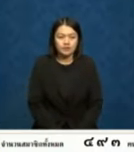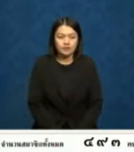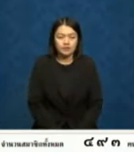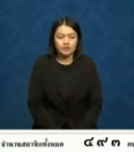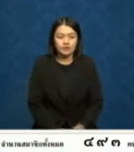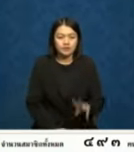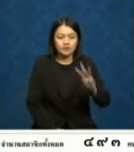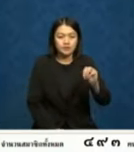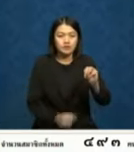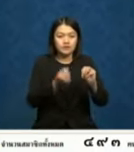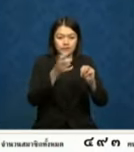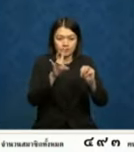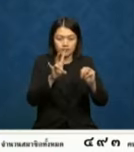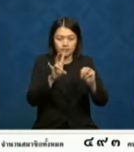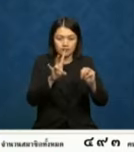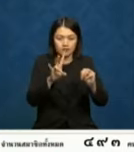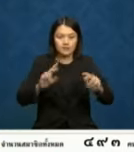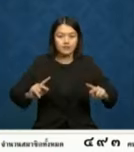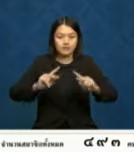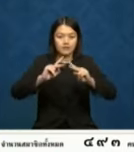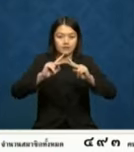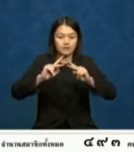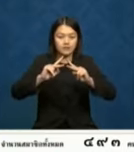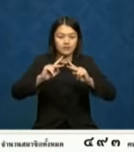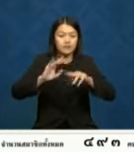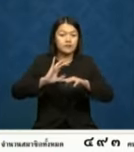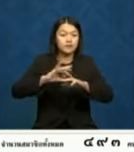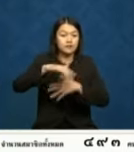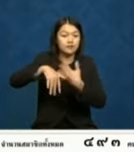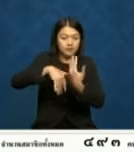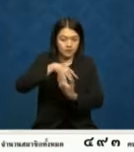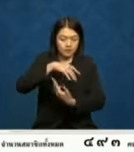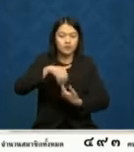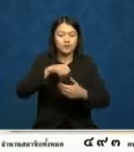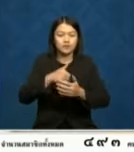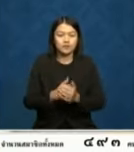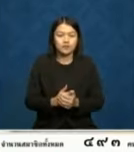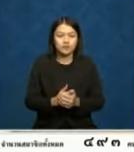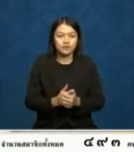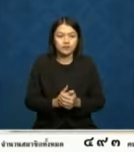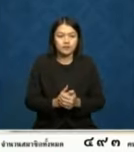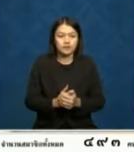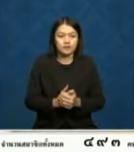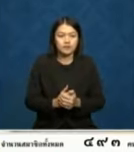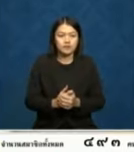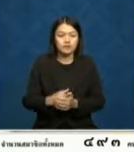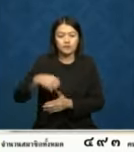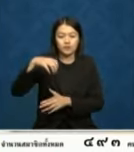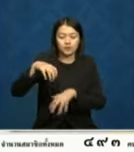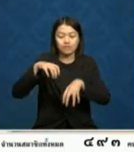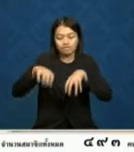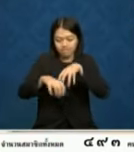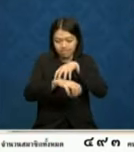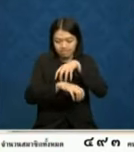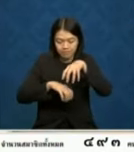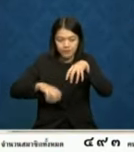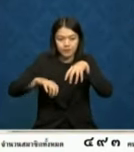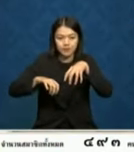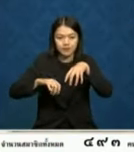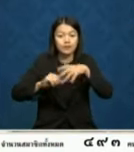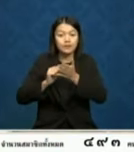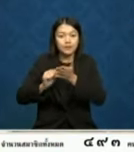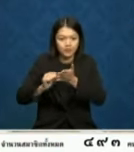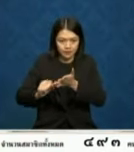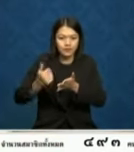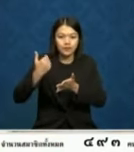มาตรา 17กระทรวงทรัพยากรธรรมชาติและสิ่งแวดล้อมและหน่วยงานในกำกับมีการ